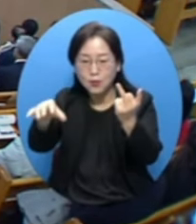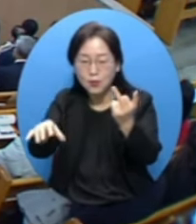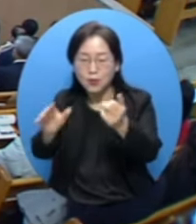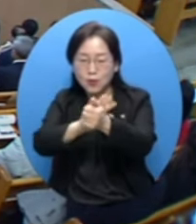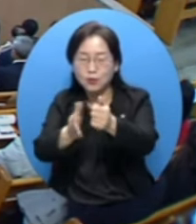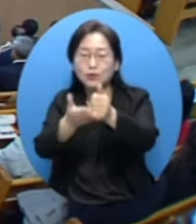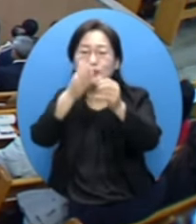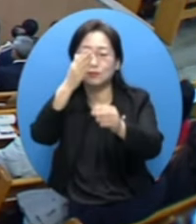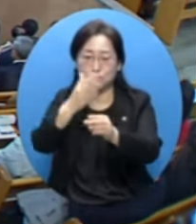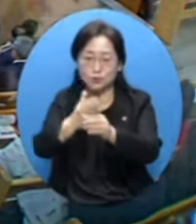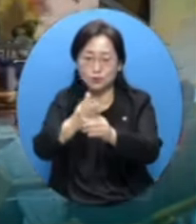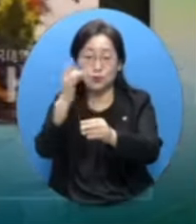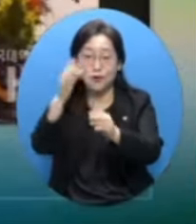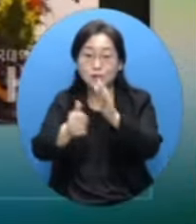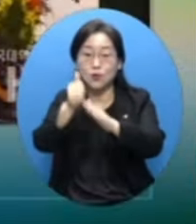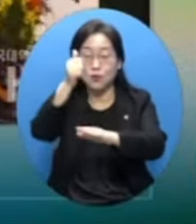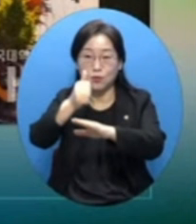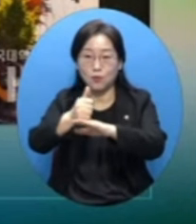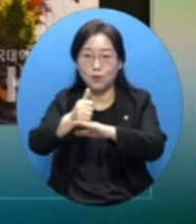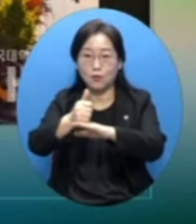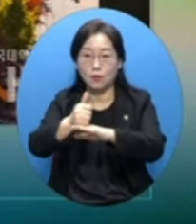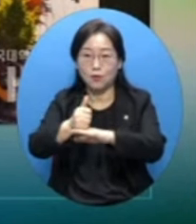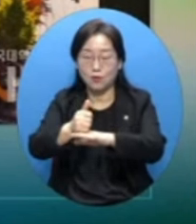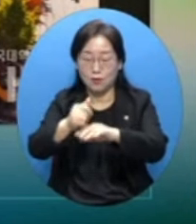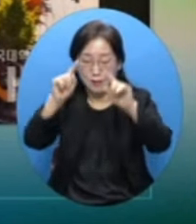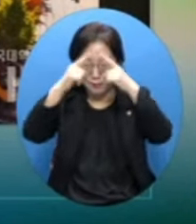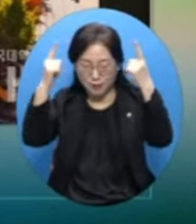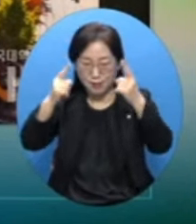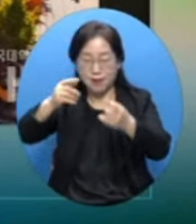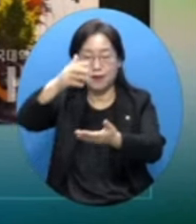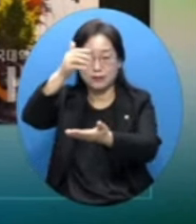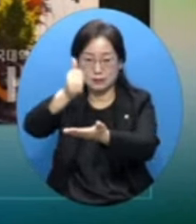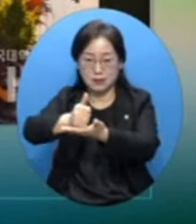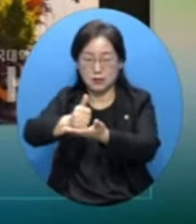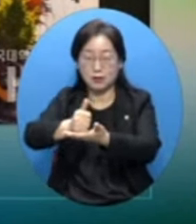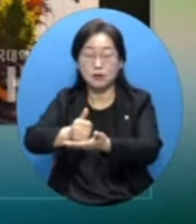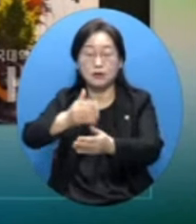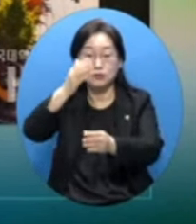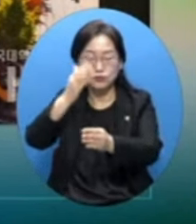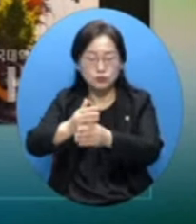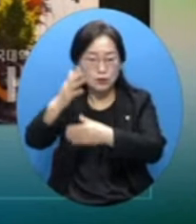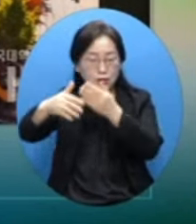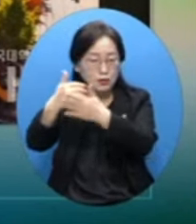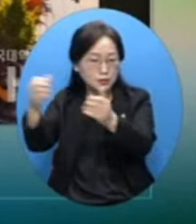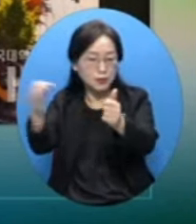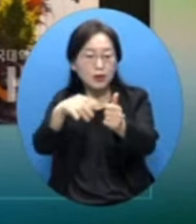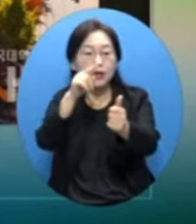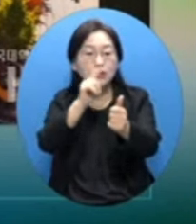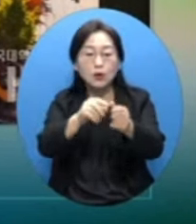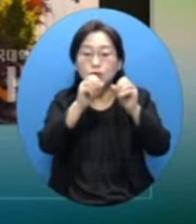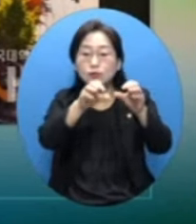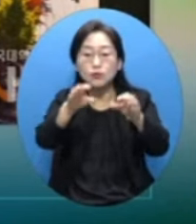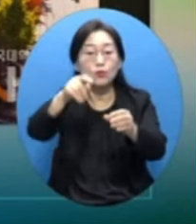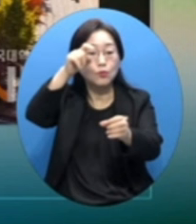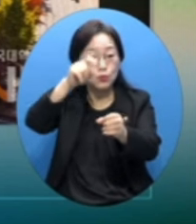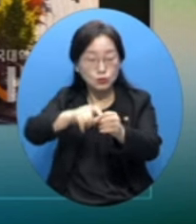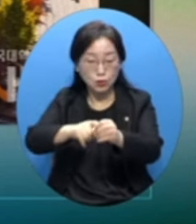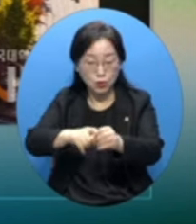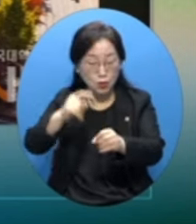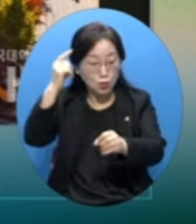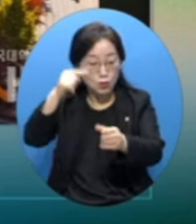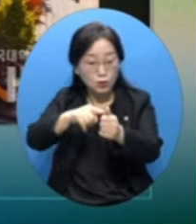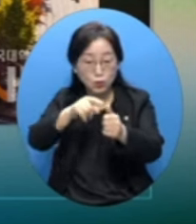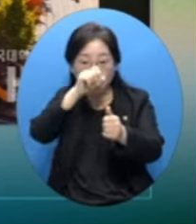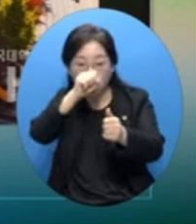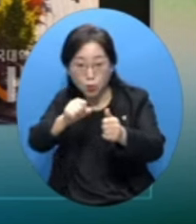대학교 학장 자리에 그가 계셨는데 오늘 하나님이 말씀하셨습니다 너는 선교하러 왔는데 왜 이렇게 좋은 자리에